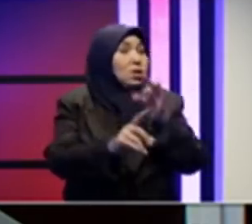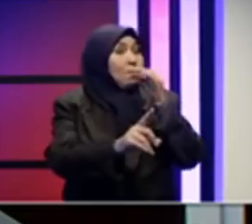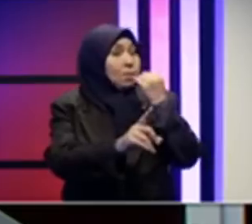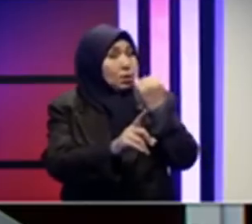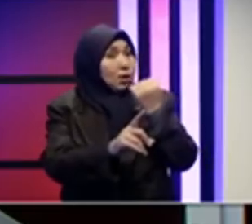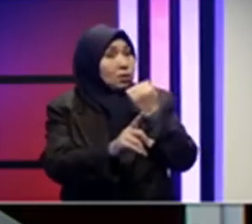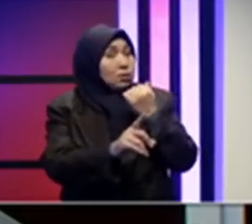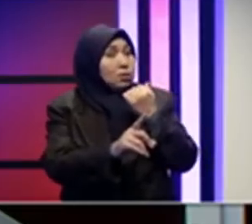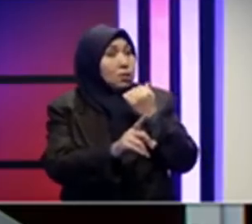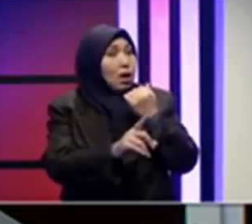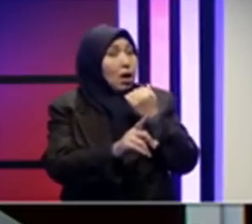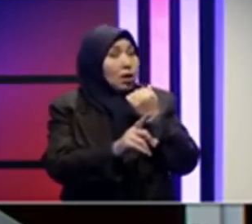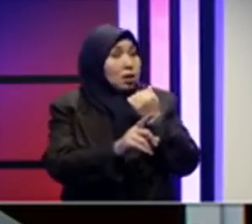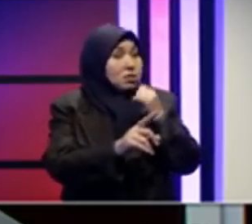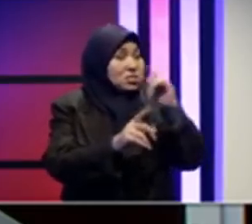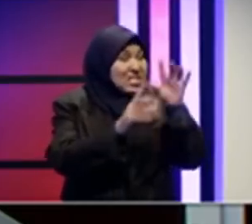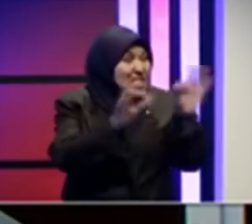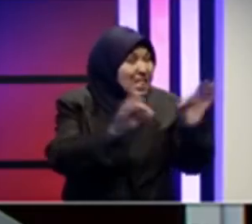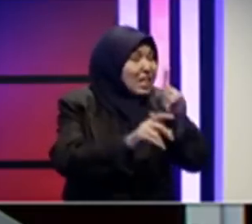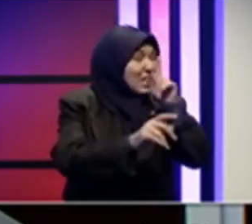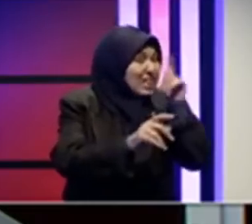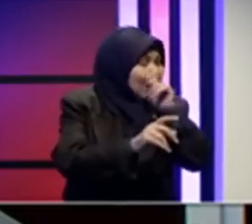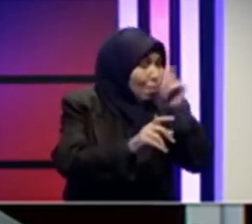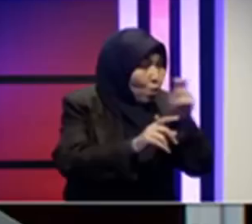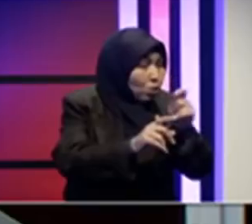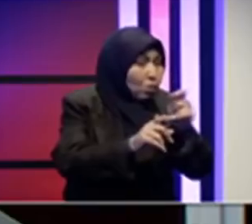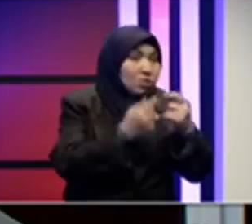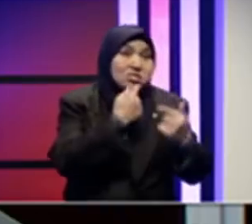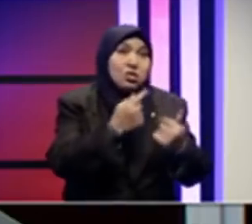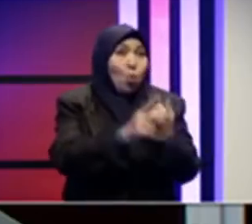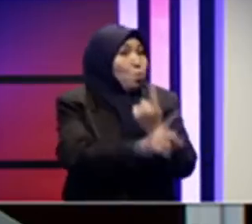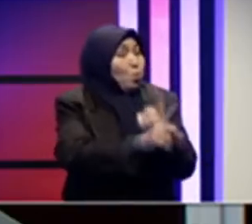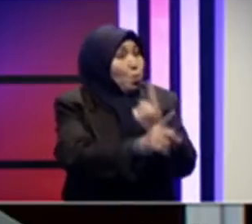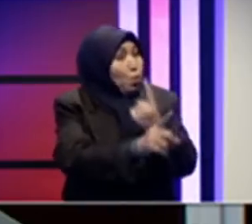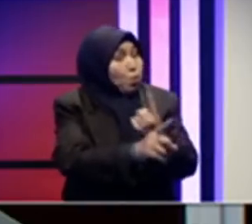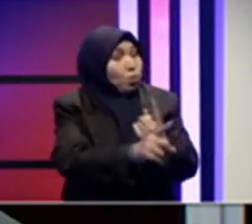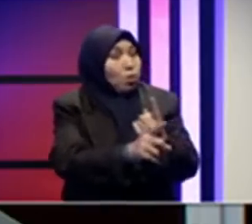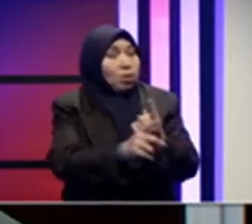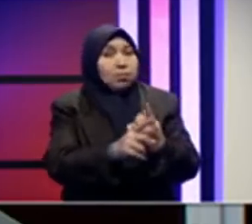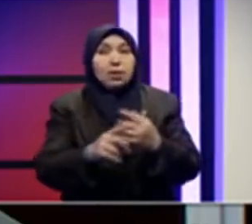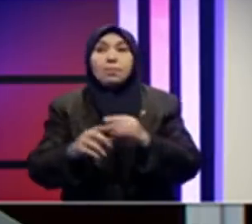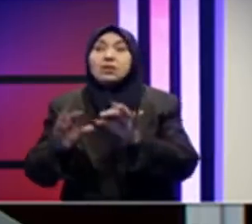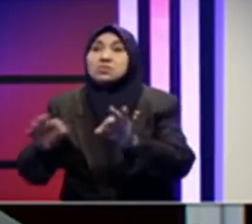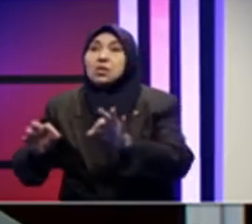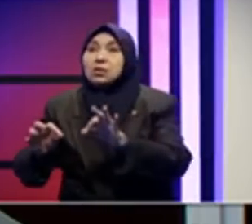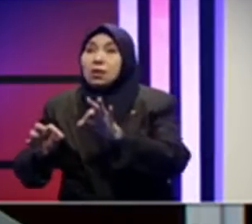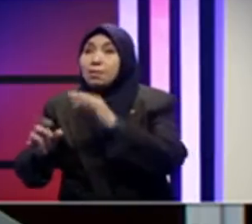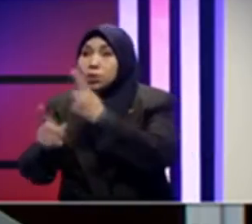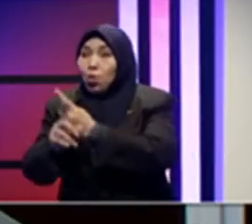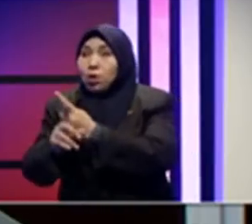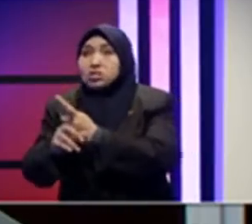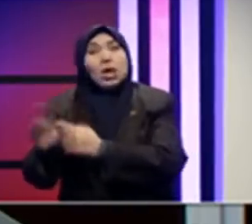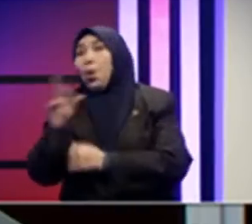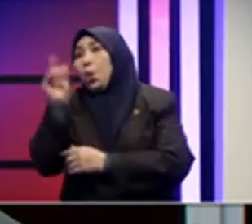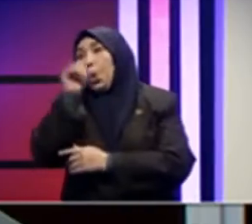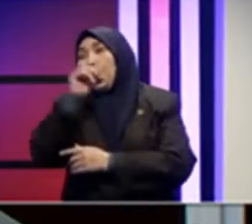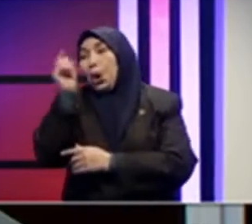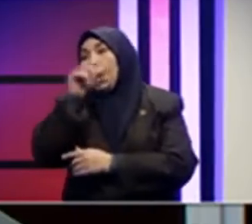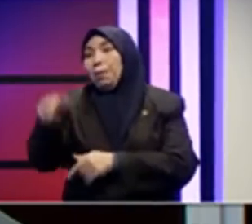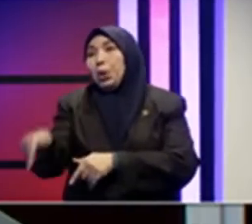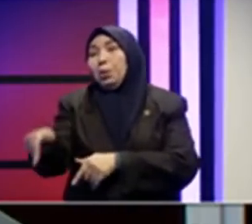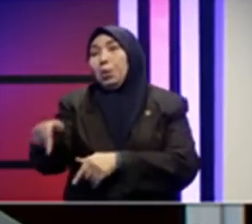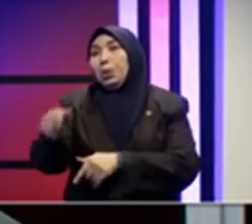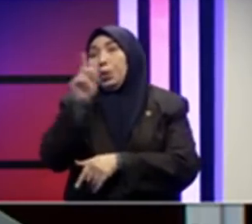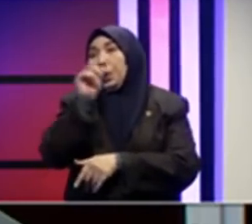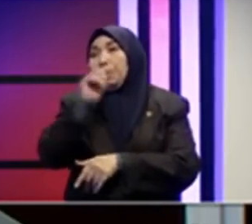yang tak benar itu sebagai benar. Ya, itulah peranan syaitan, dia akan cuba memalingkan manusia daripada kebenaran, dan akhirnya